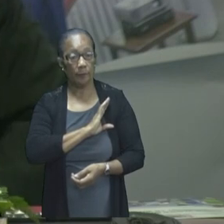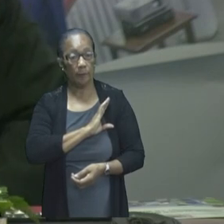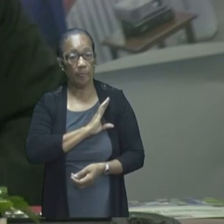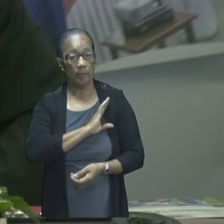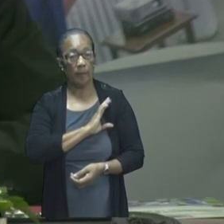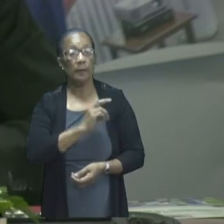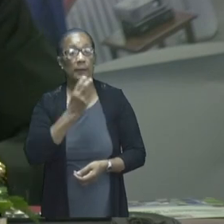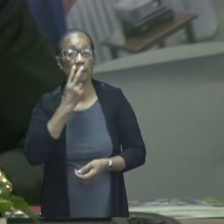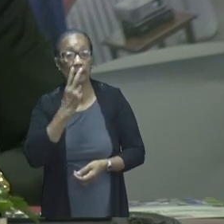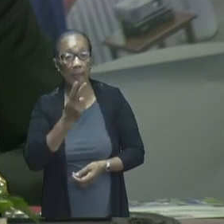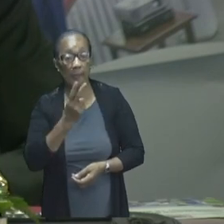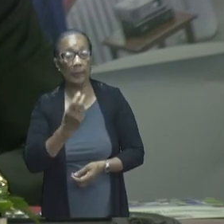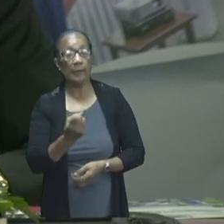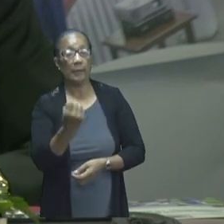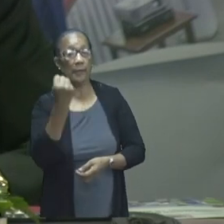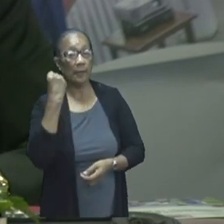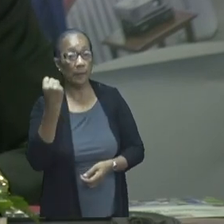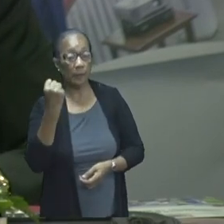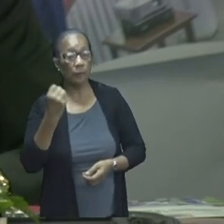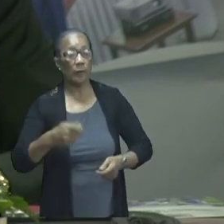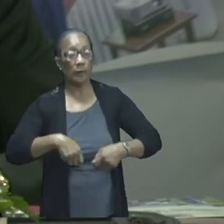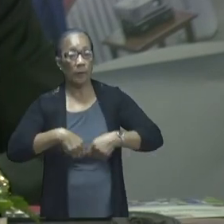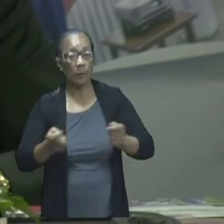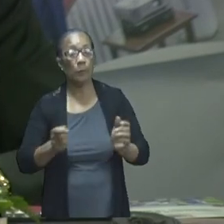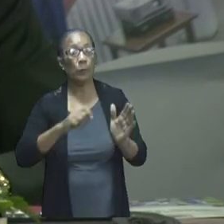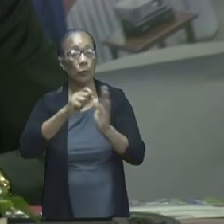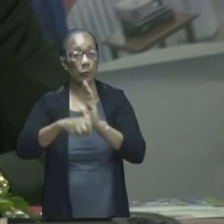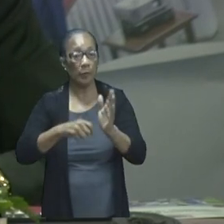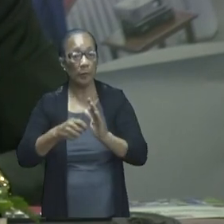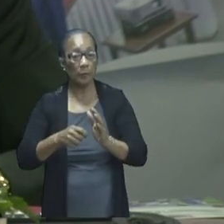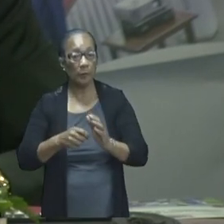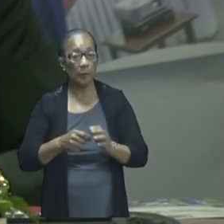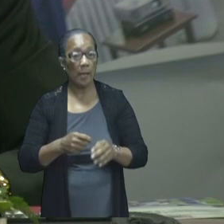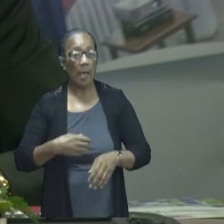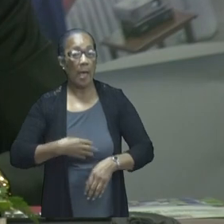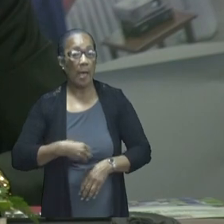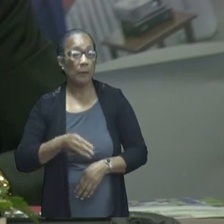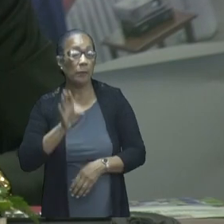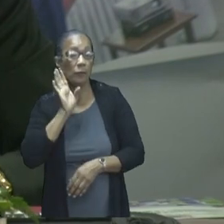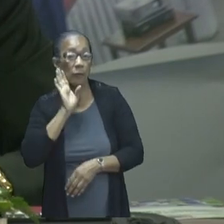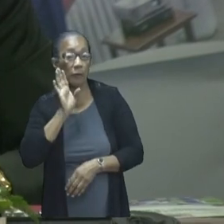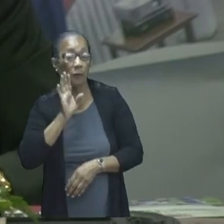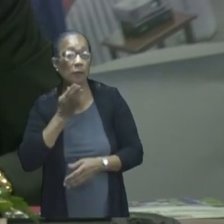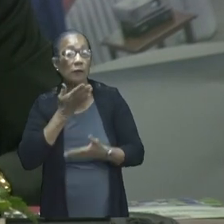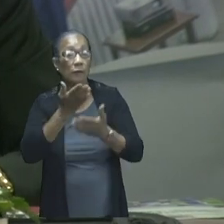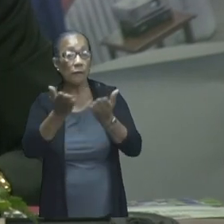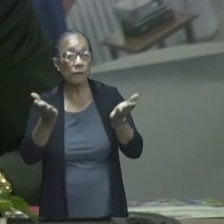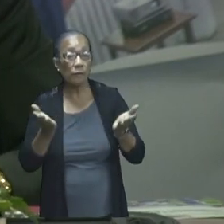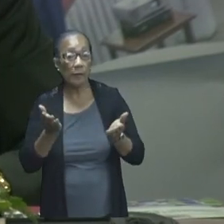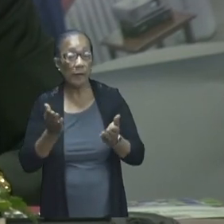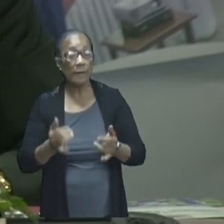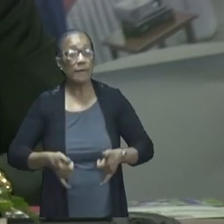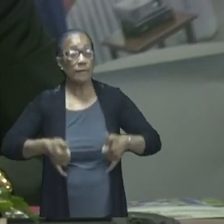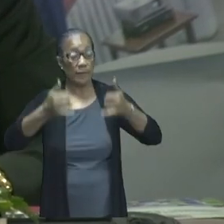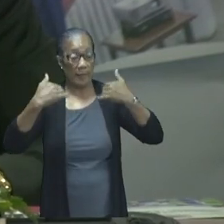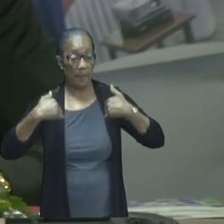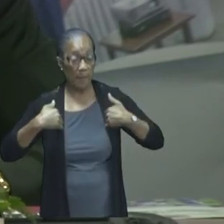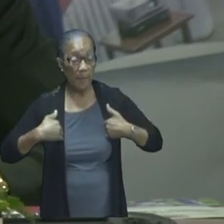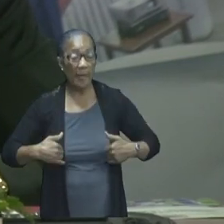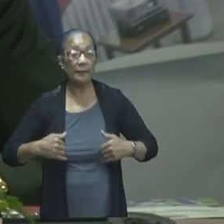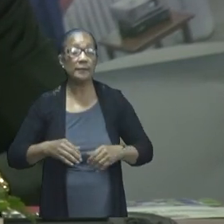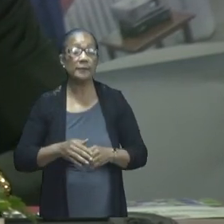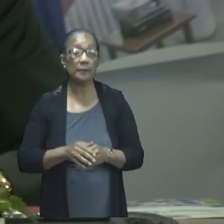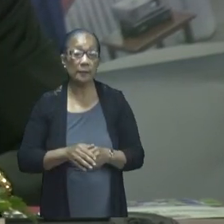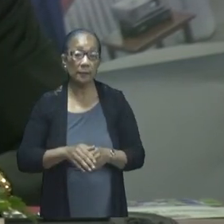gekeken naar de capaciteit van de uitvoering van de projecten waar we oproep gedaan en hoe zien dat hij wat personen zich aanmelden die chademo